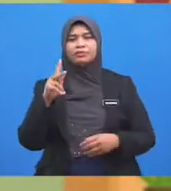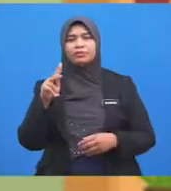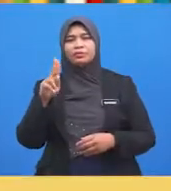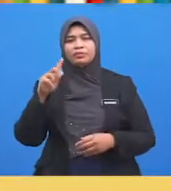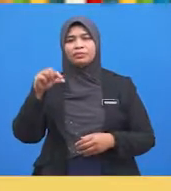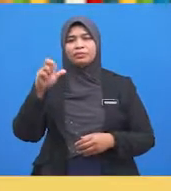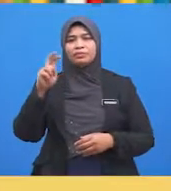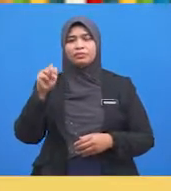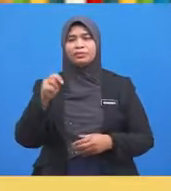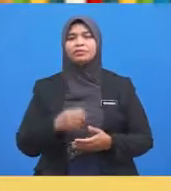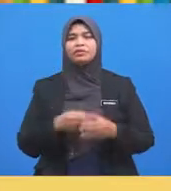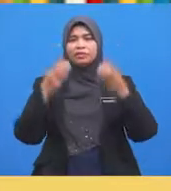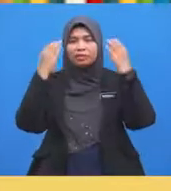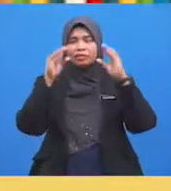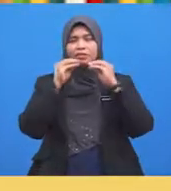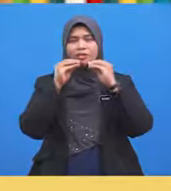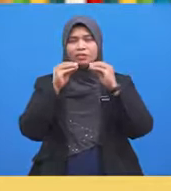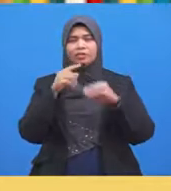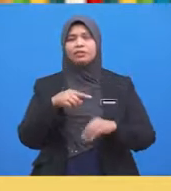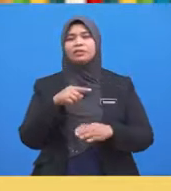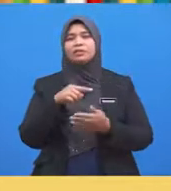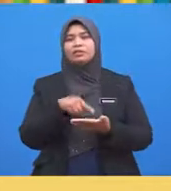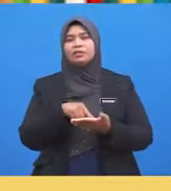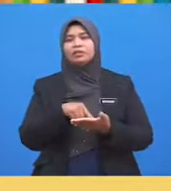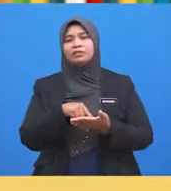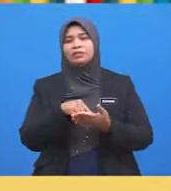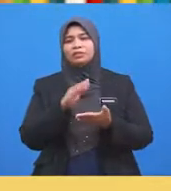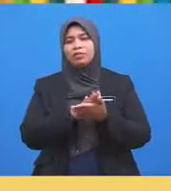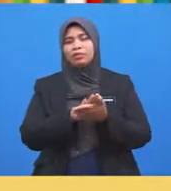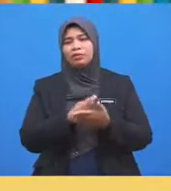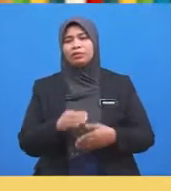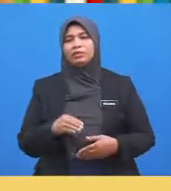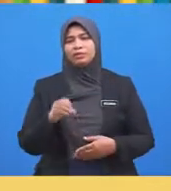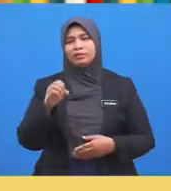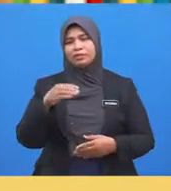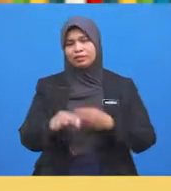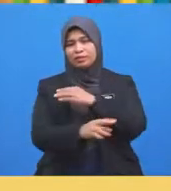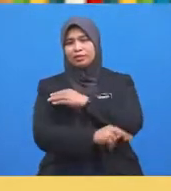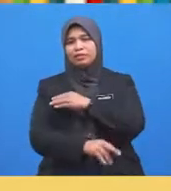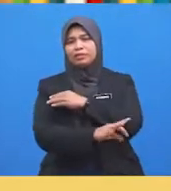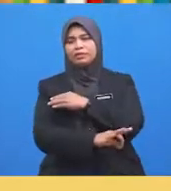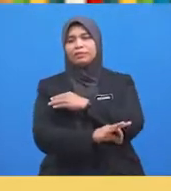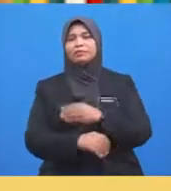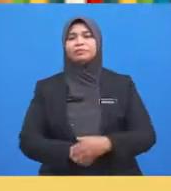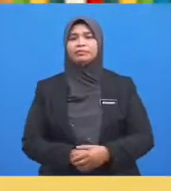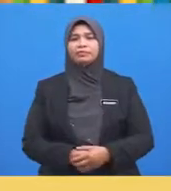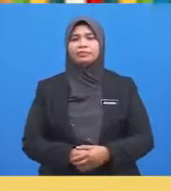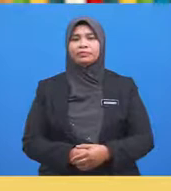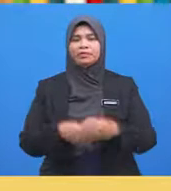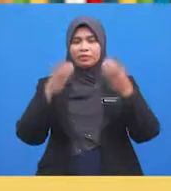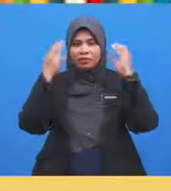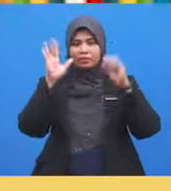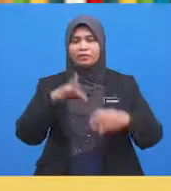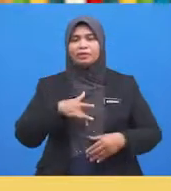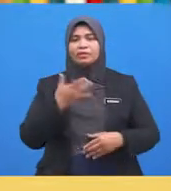Ravindran. Cikgu mengajar di Sekolah Kebangsaan Sendayan Seremban. Cikgu